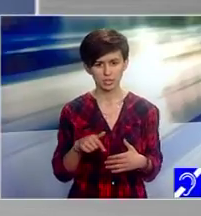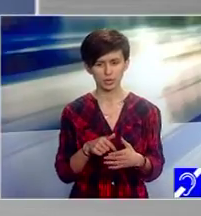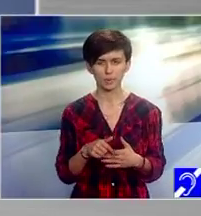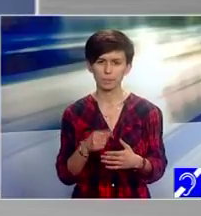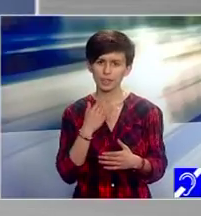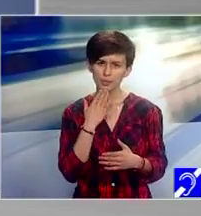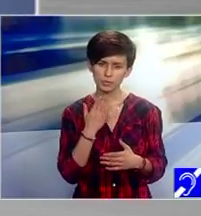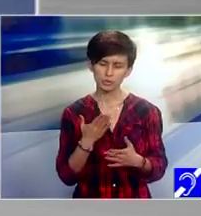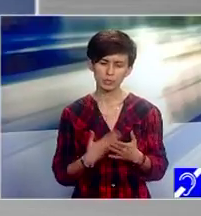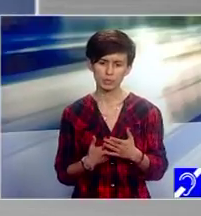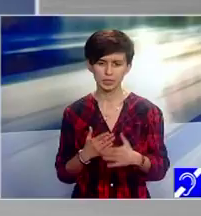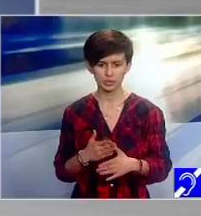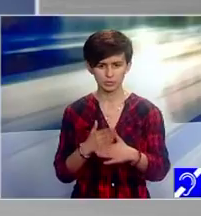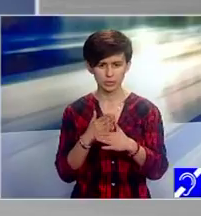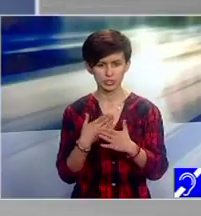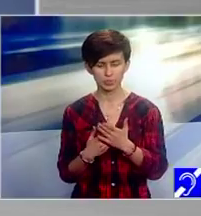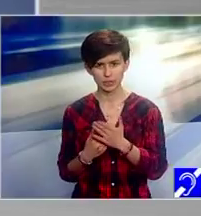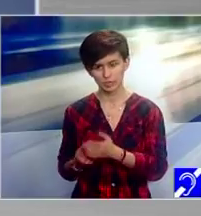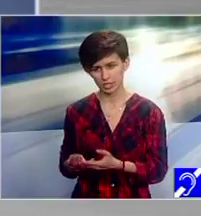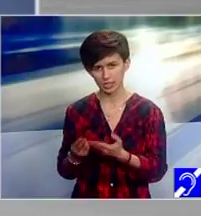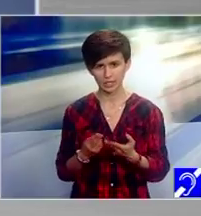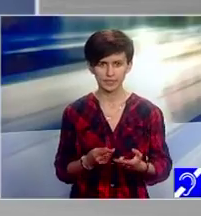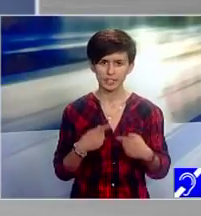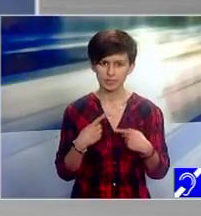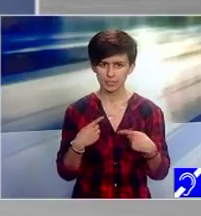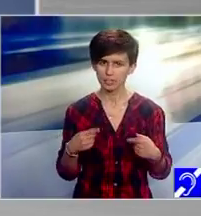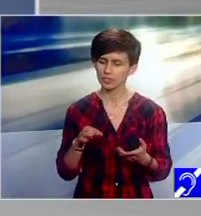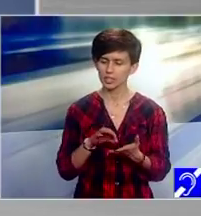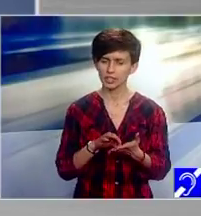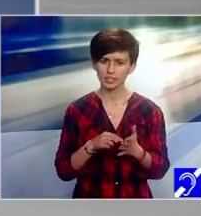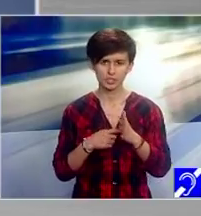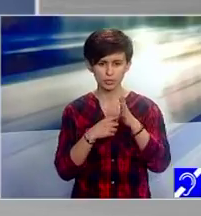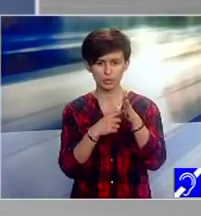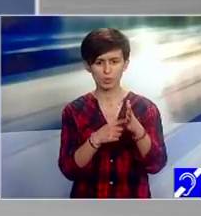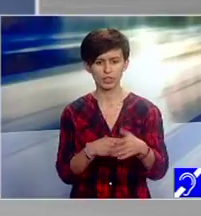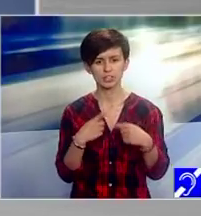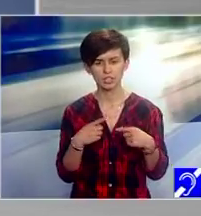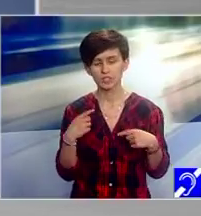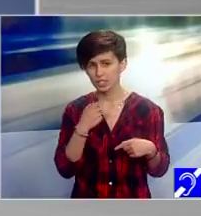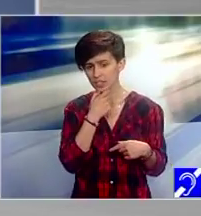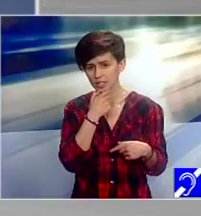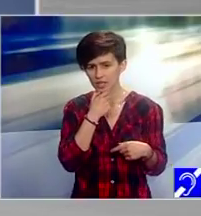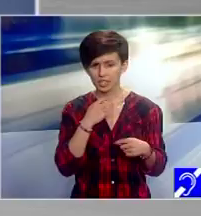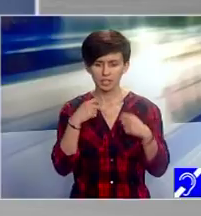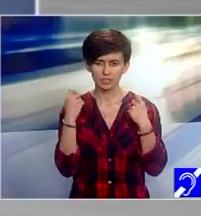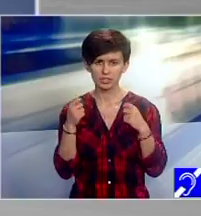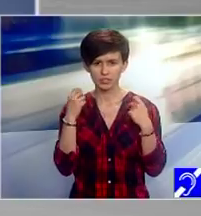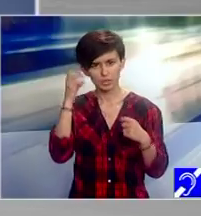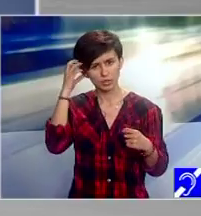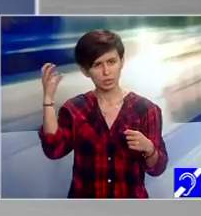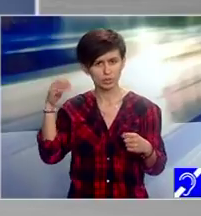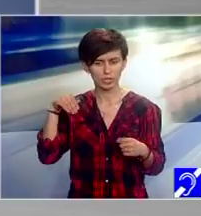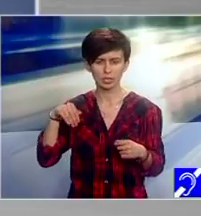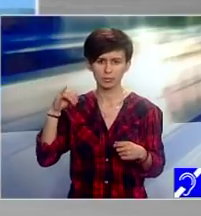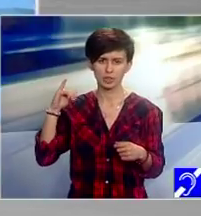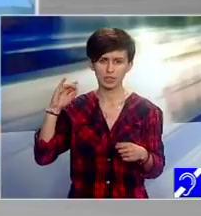sprijin și pentru că ne invitați de fiecare dată și promovați fiecare an Festivalul Cultural Miraje, la care ținem atât de mult.